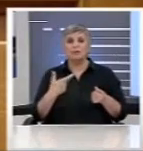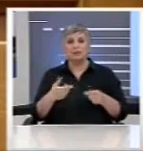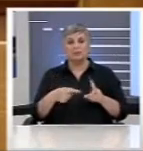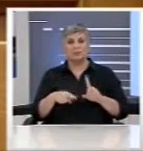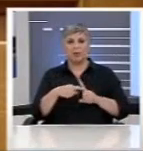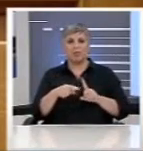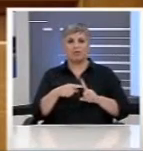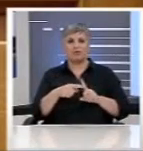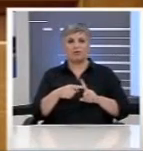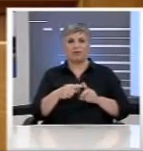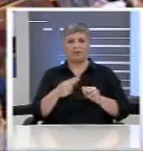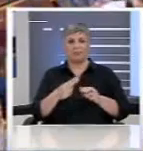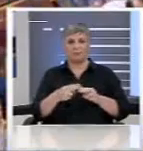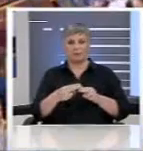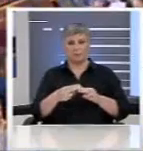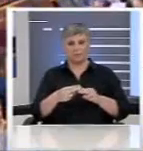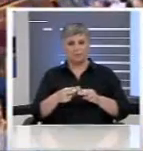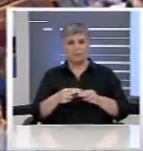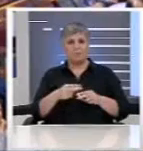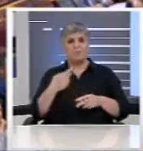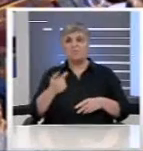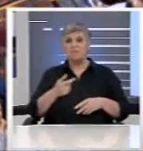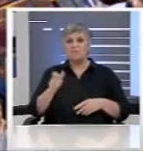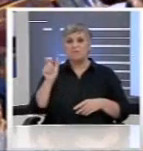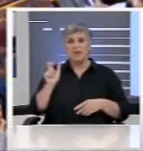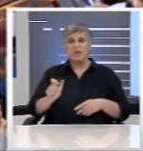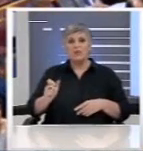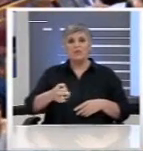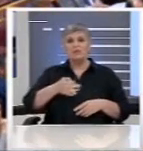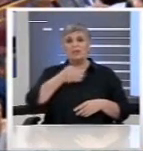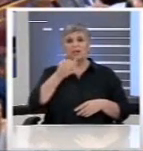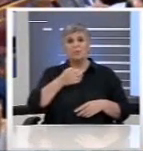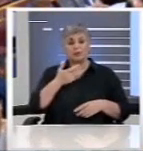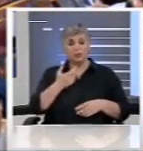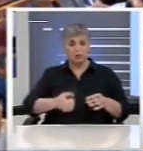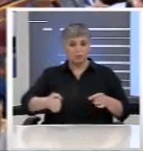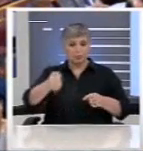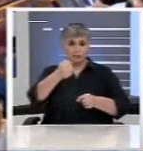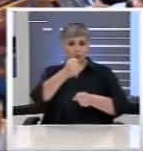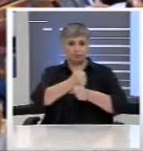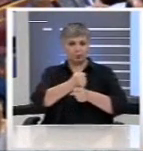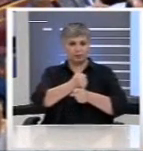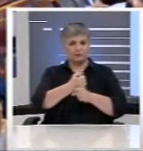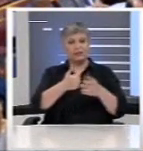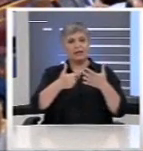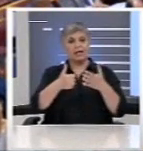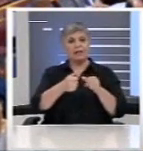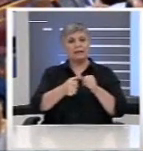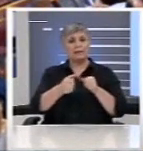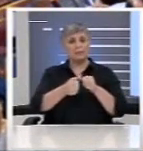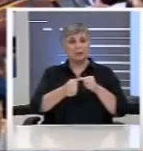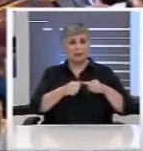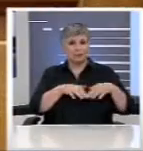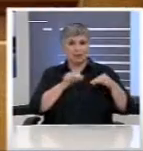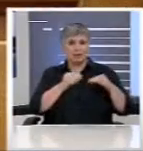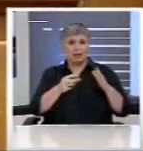κριτική σε σχέση με την πρώτη περίοδο της διακυβέρνησής μας, το πρώτο εξάμηνο του 2015 και